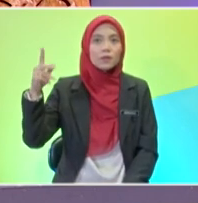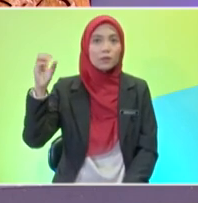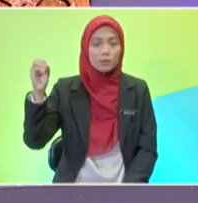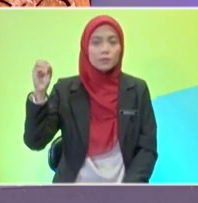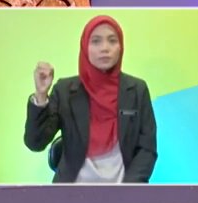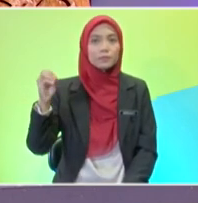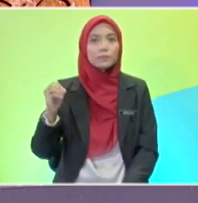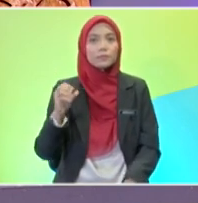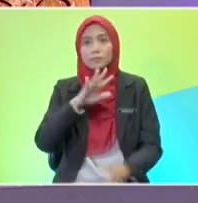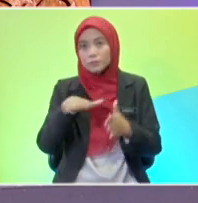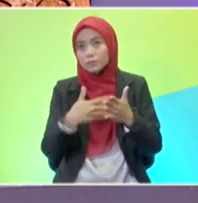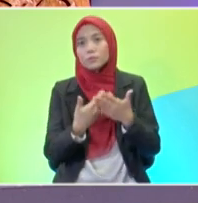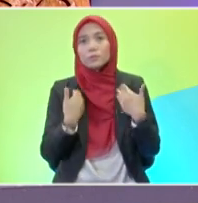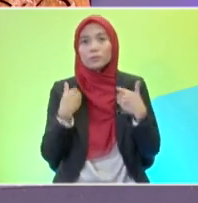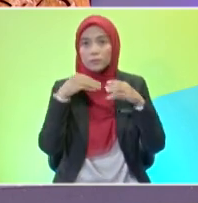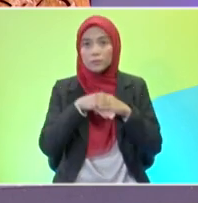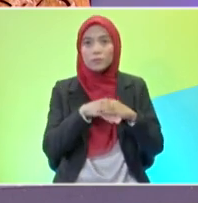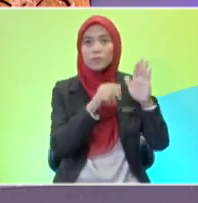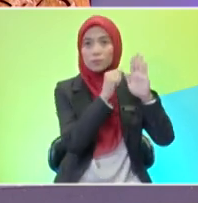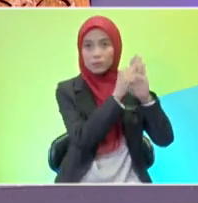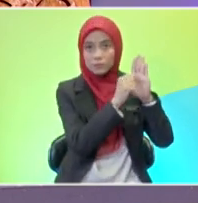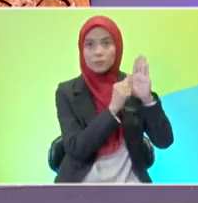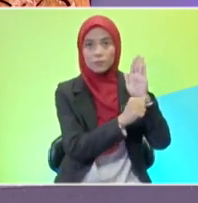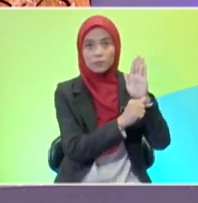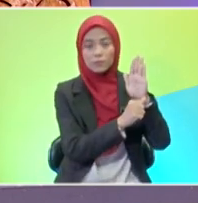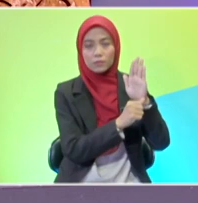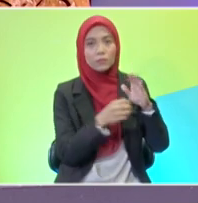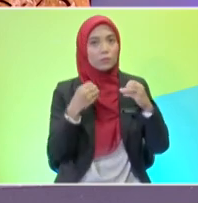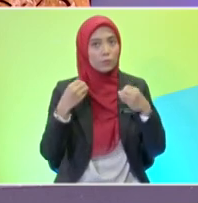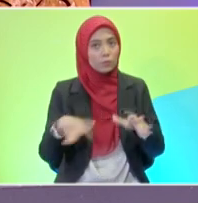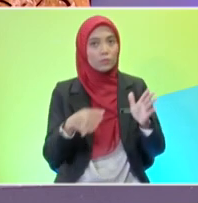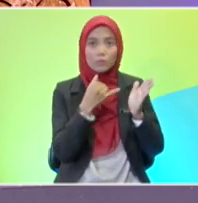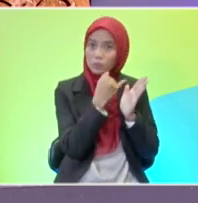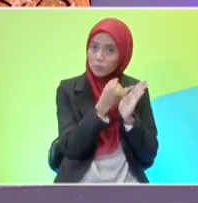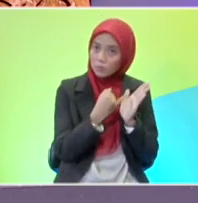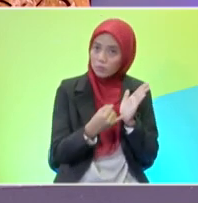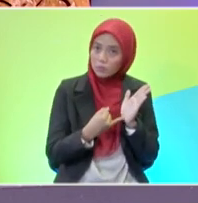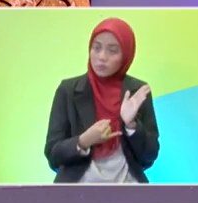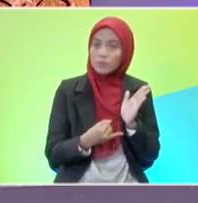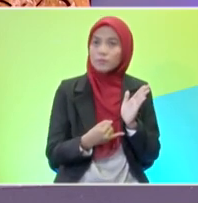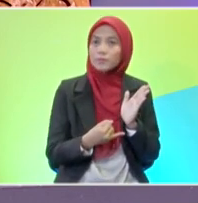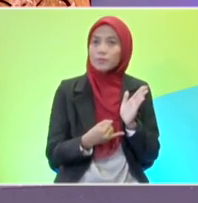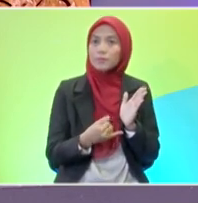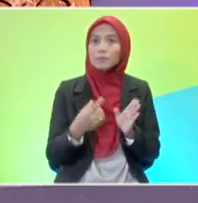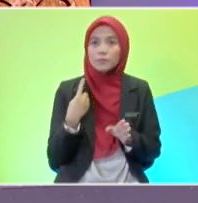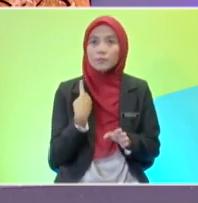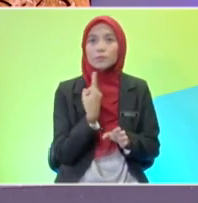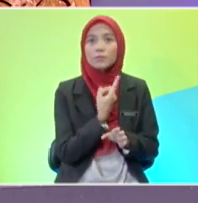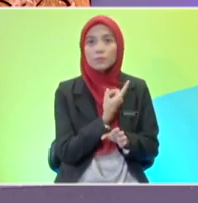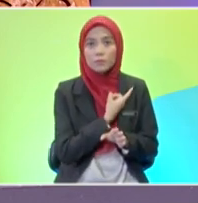kokoh dalam seni ukiran kita nanti setelah kita meniru kita menggayakan kita